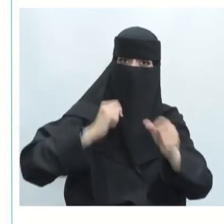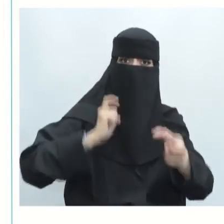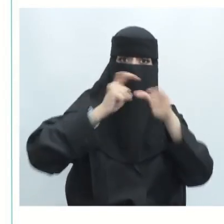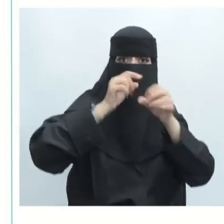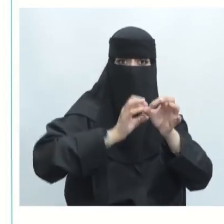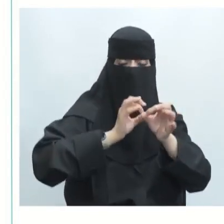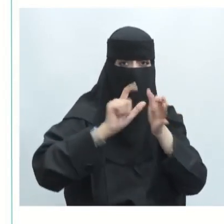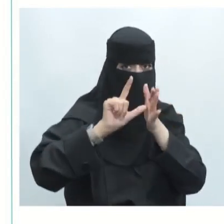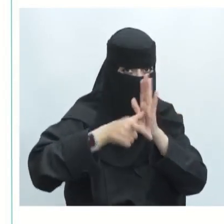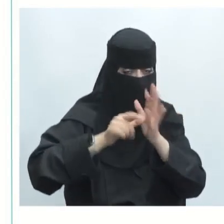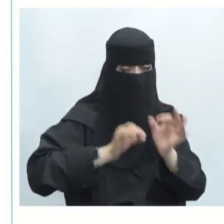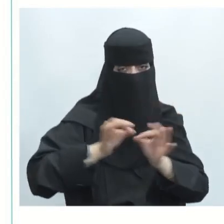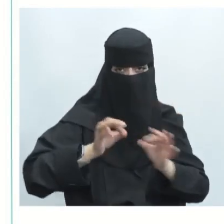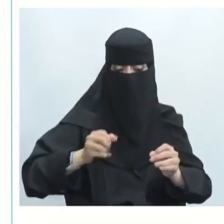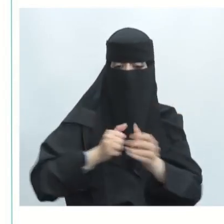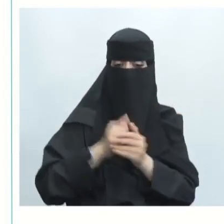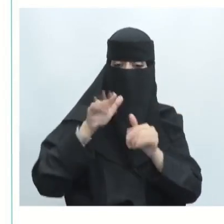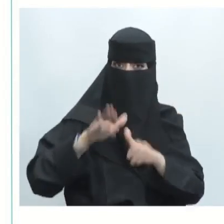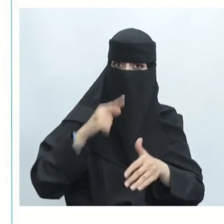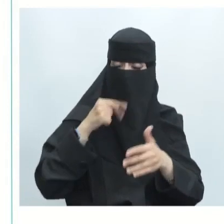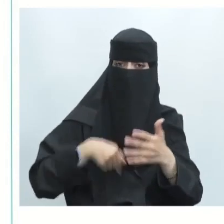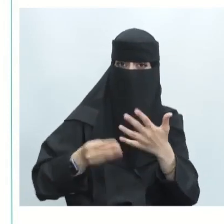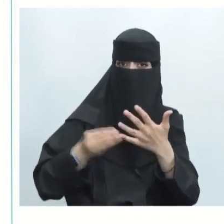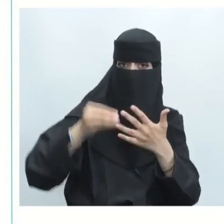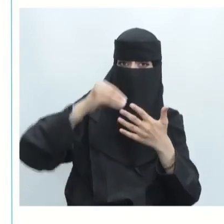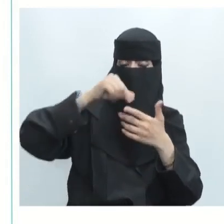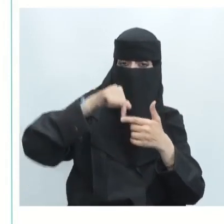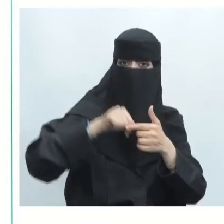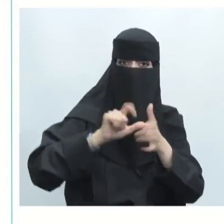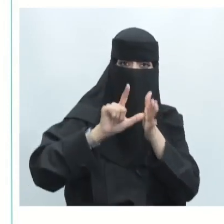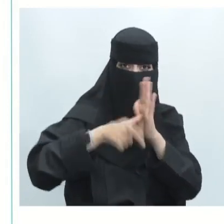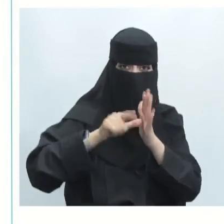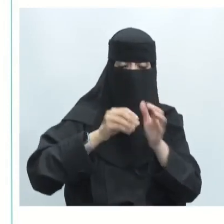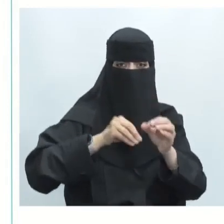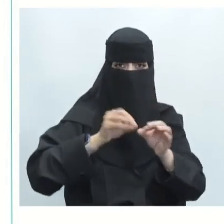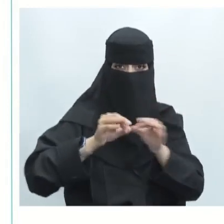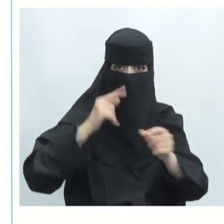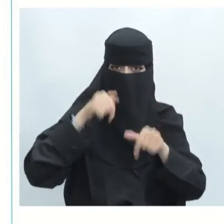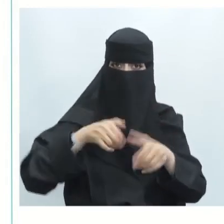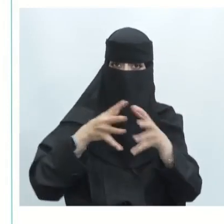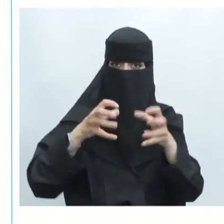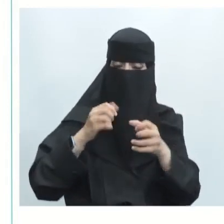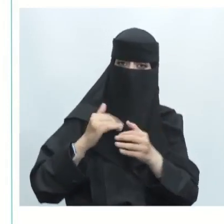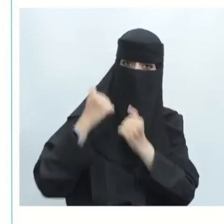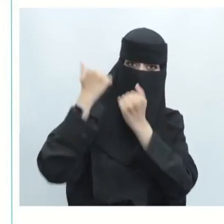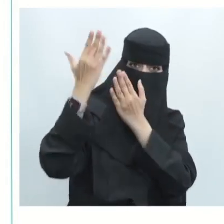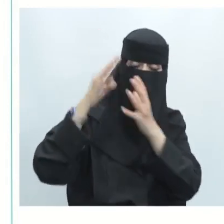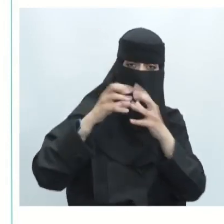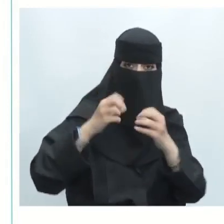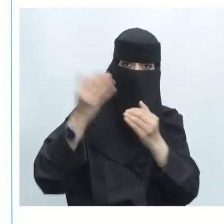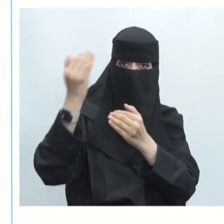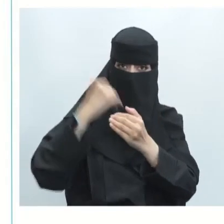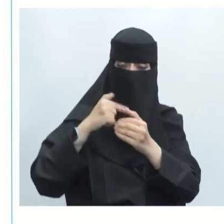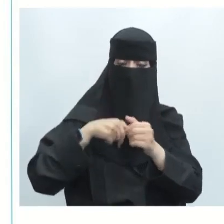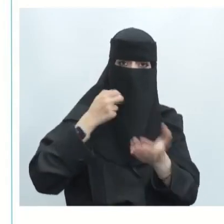التخطيط الاستراتيجي ذكرنا خطوات التخطيط الاستراتيجي يمر بخمس خطوات تحليل خارجي وذكرنا انه سواد تحليل داخلي